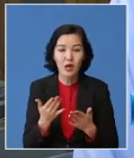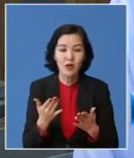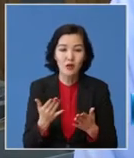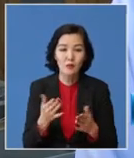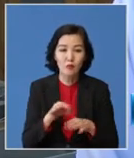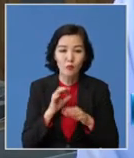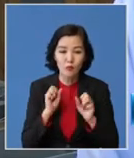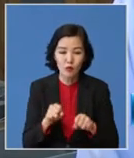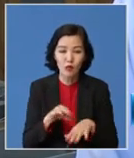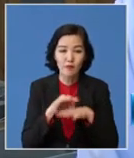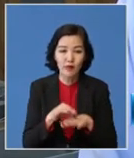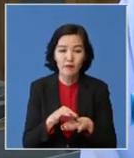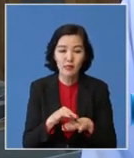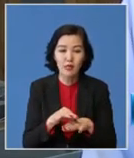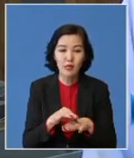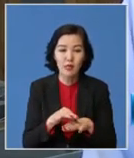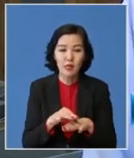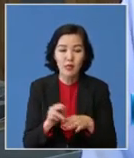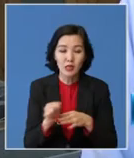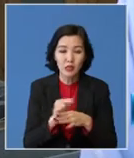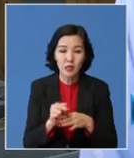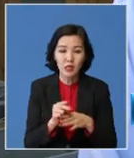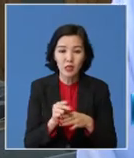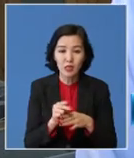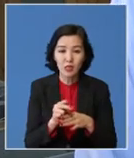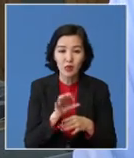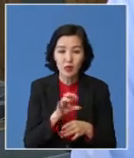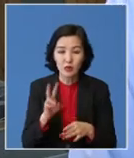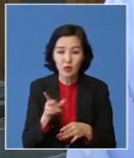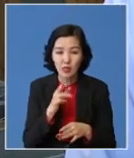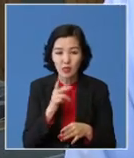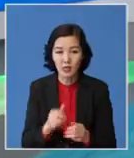лечение в Южной Корее, как проводятся скрининги.